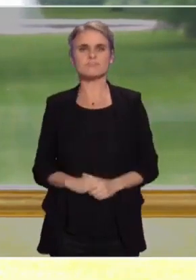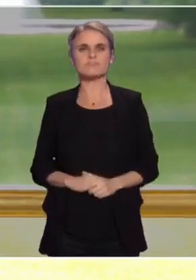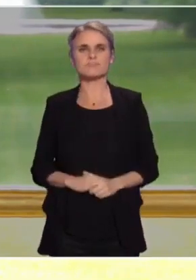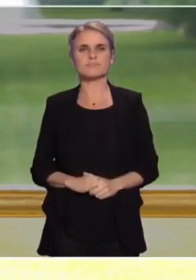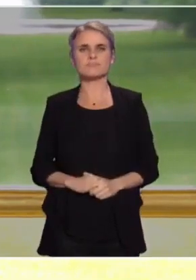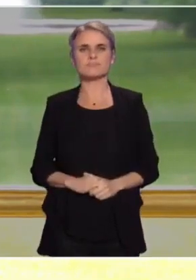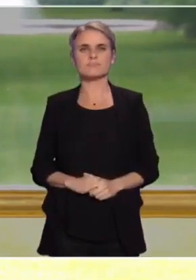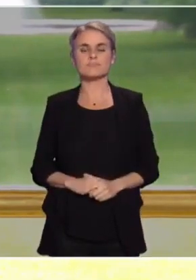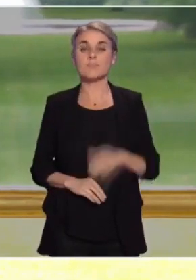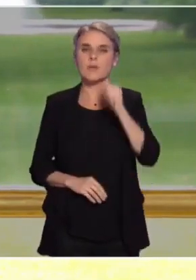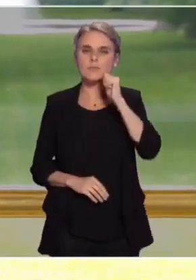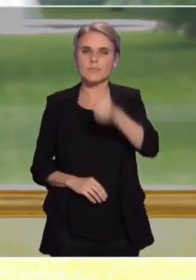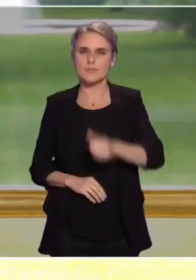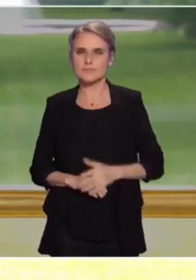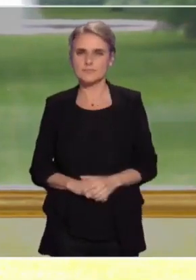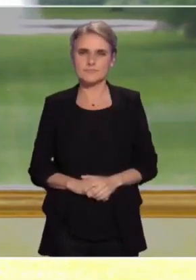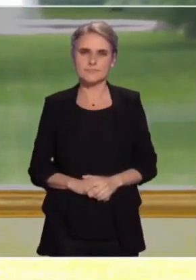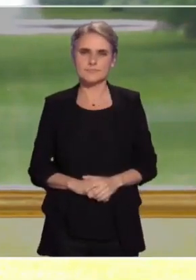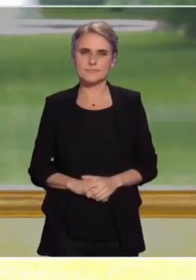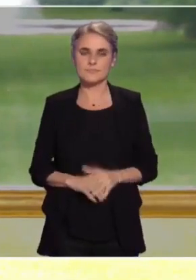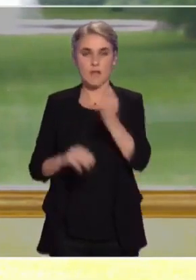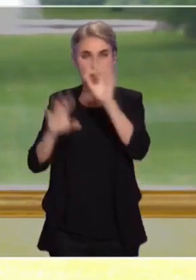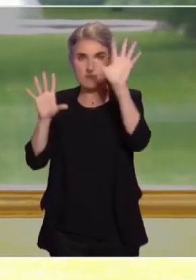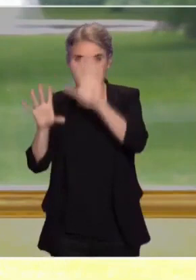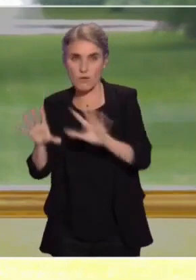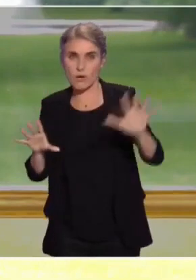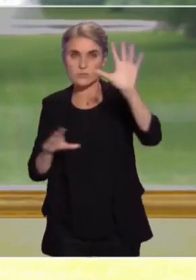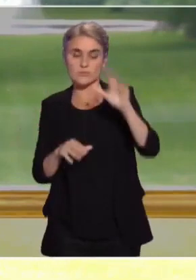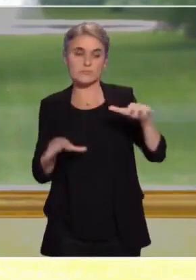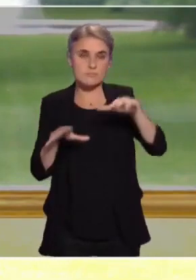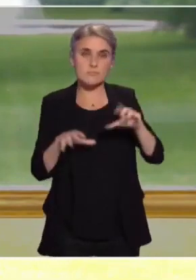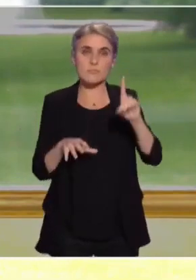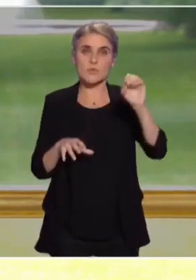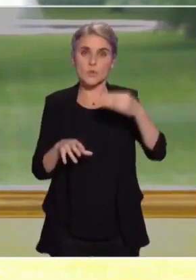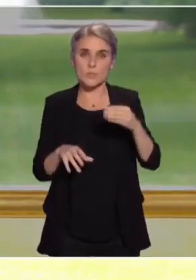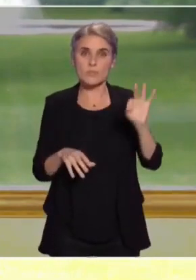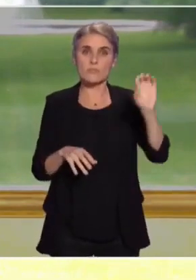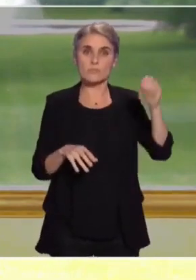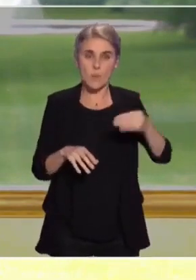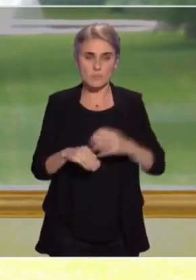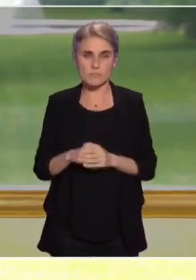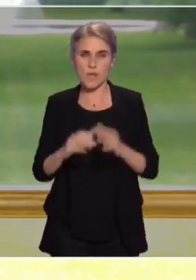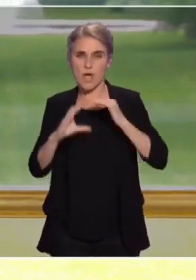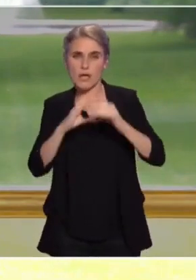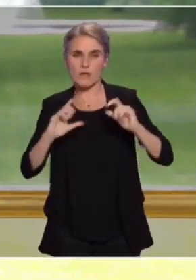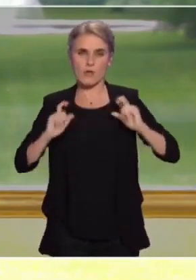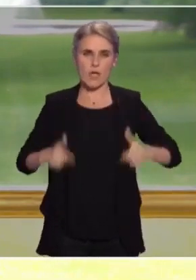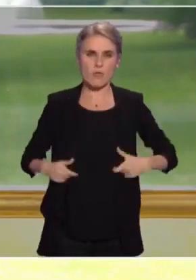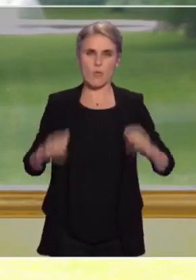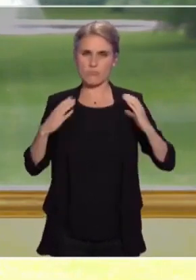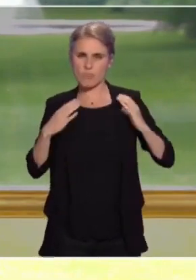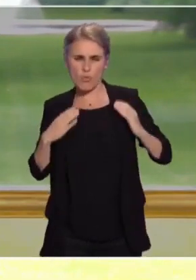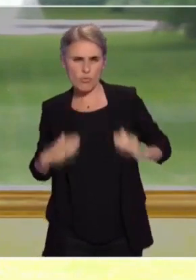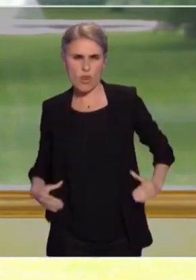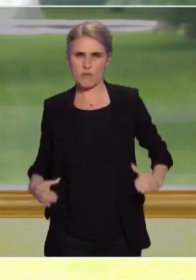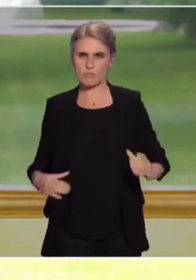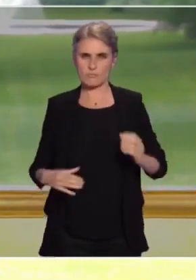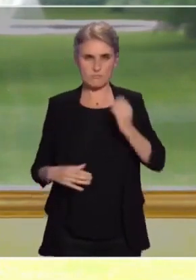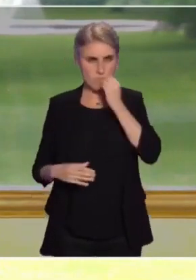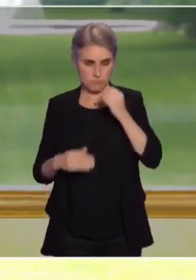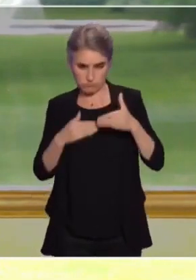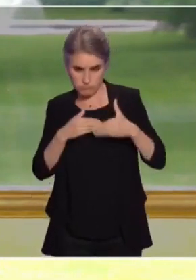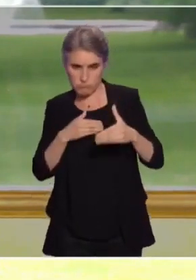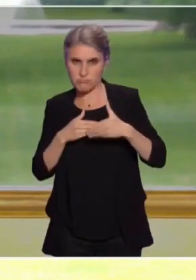dès demain en hexagone comme en outre-mer les crèches les écoles les collèges se prépareront à